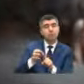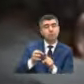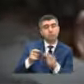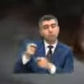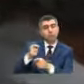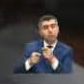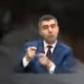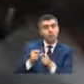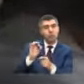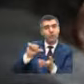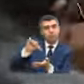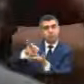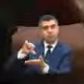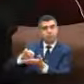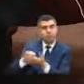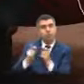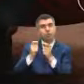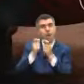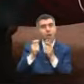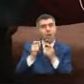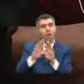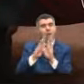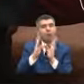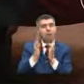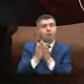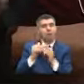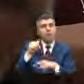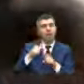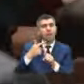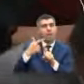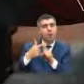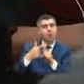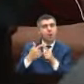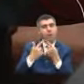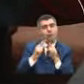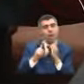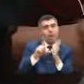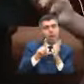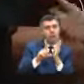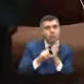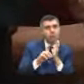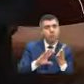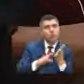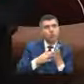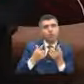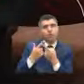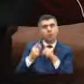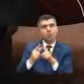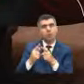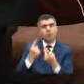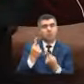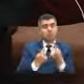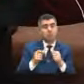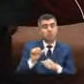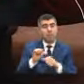يخص توطين المقاولات. هناك مجموعة أيضا من المساهمات القانونية، منها 2019 تغيير تتميم القانون